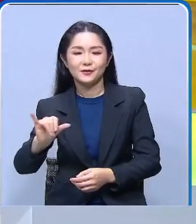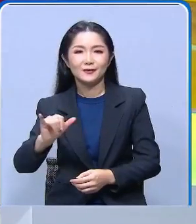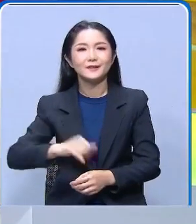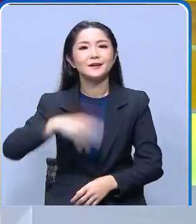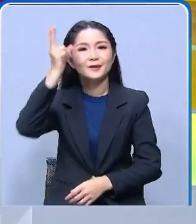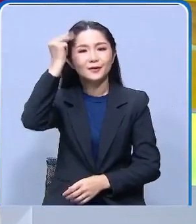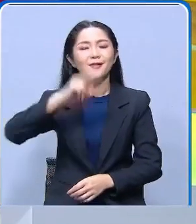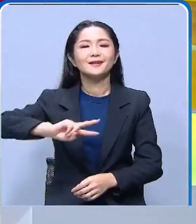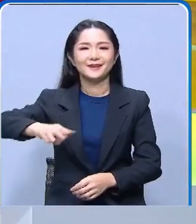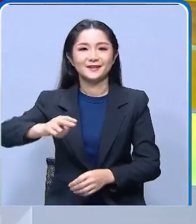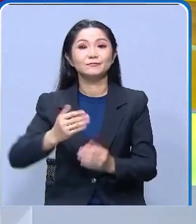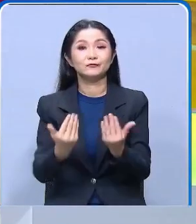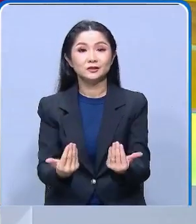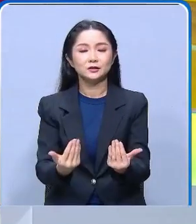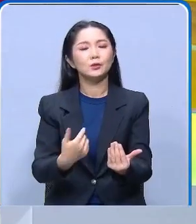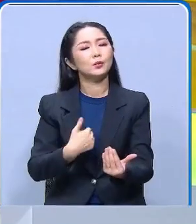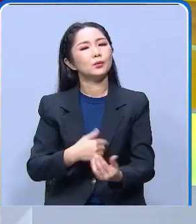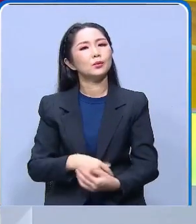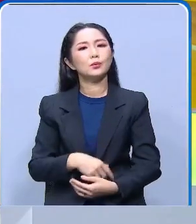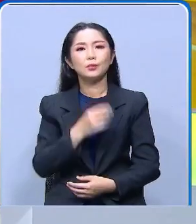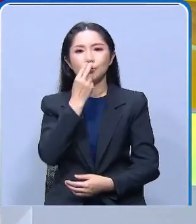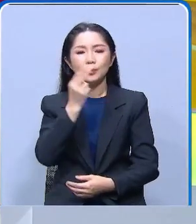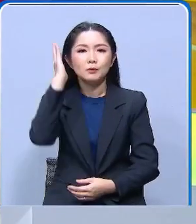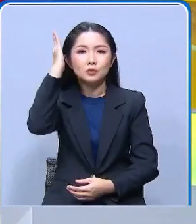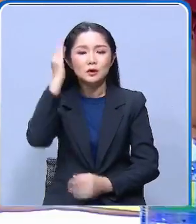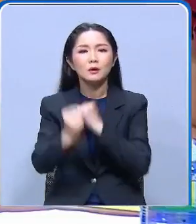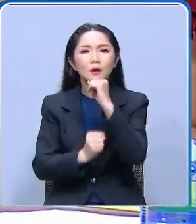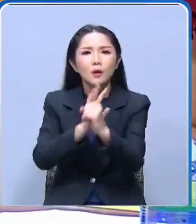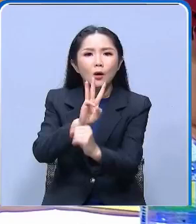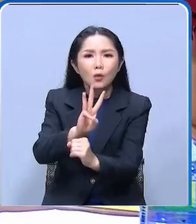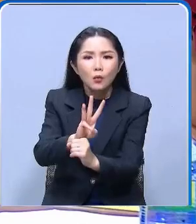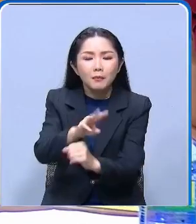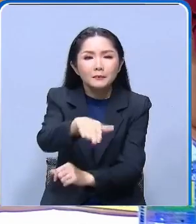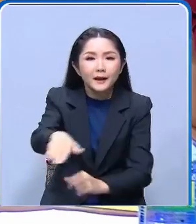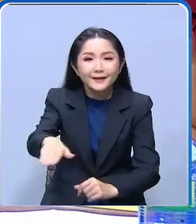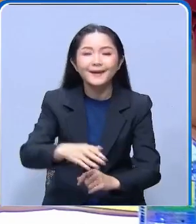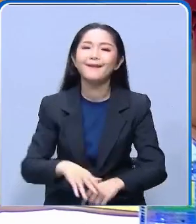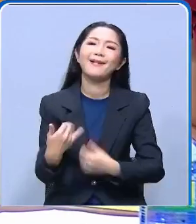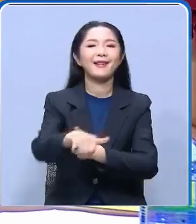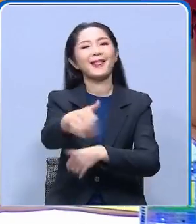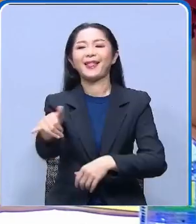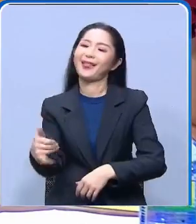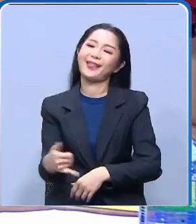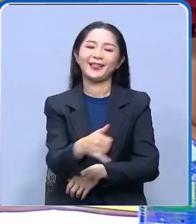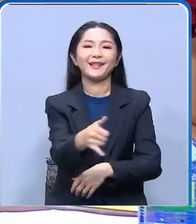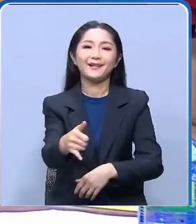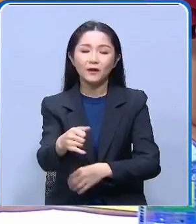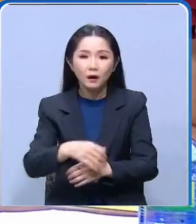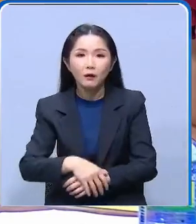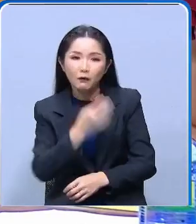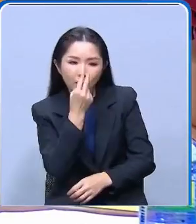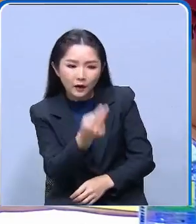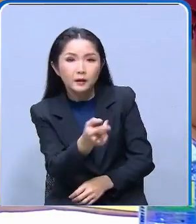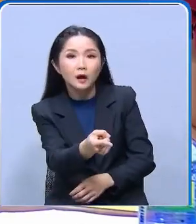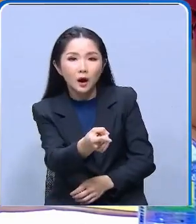เป็นเรื่องอุบัติเหตุหวาดเสียวเกิดขึ้นกับเด็กชายอายุ6ขวบครับน้องก็วิ่งเล่นแถวบ้านครับผู้ชมแล้วไปเจอบ้านหลังหนึ่งเนี่ยติดตะแกรงเหล็กป้องกันคนเ